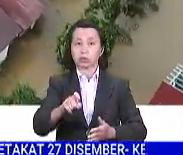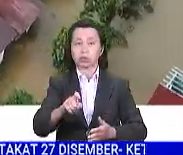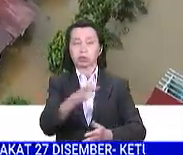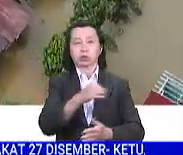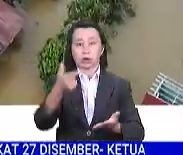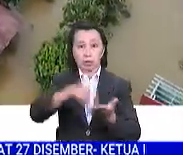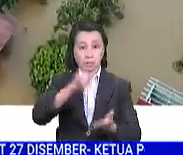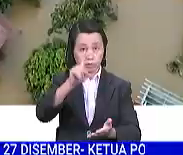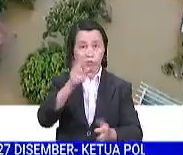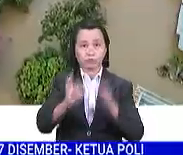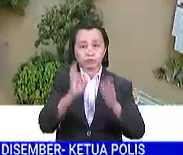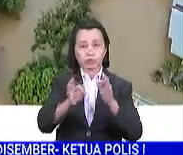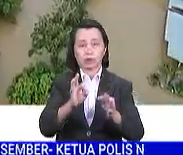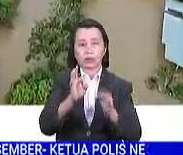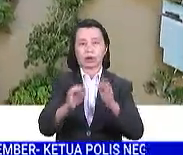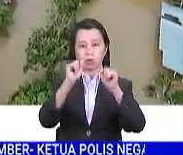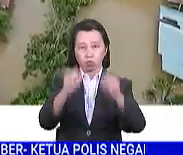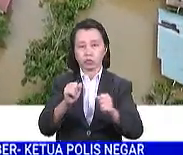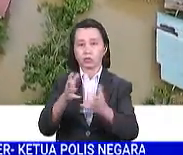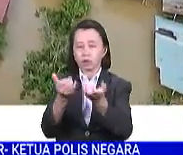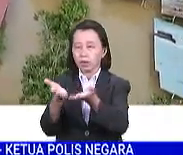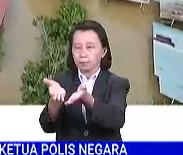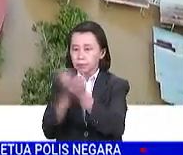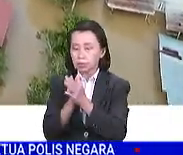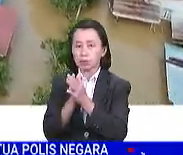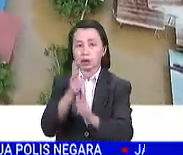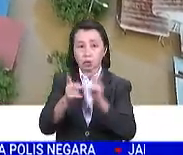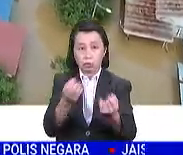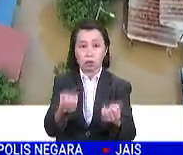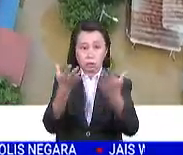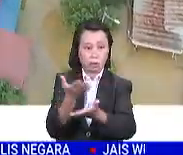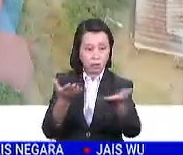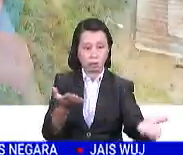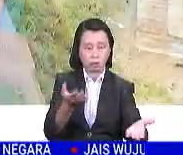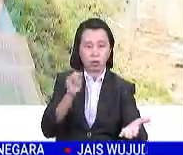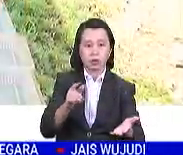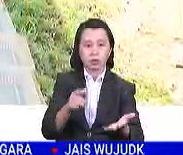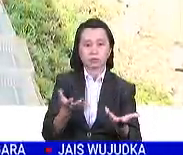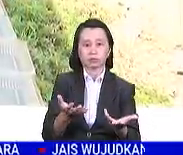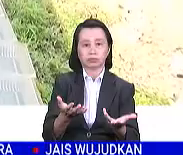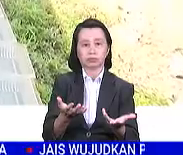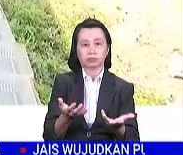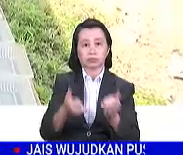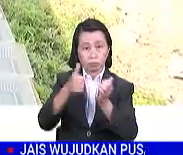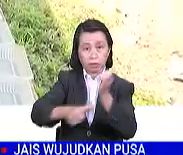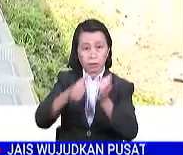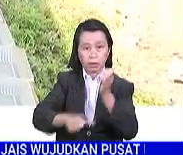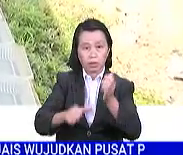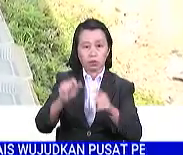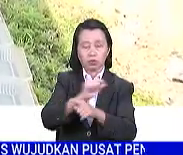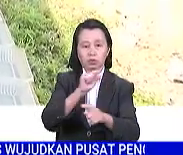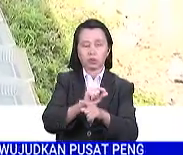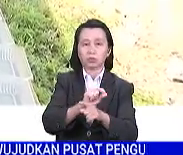lagi satu adalah kalau boleh kita nak minta lah supaya orang ramai elak sama sekali menggunakan bahan